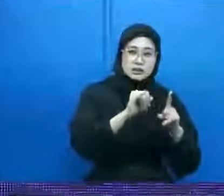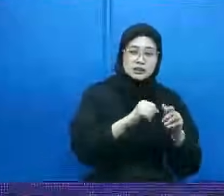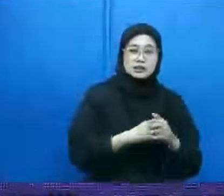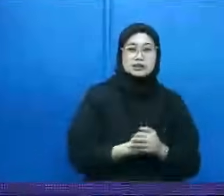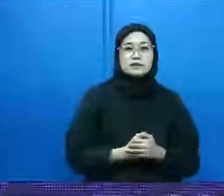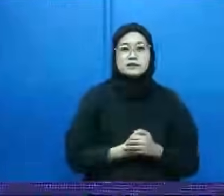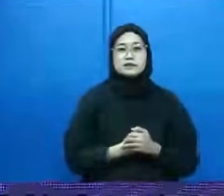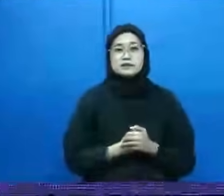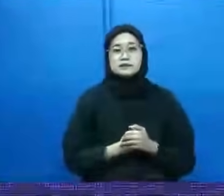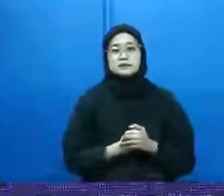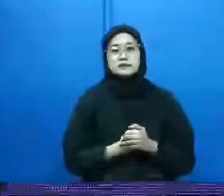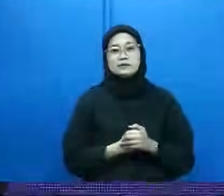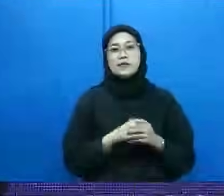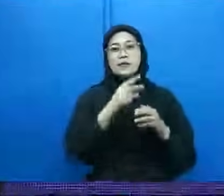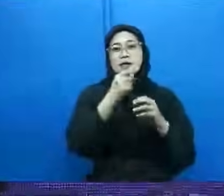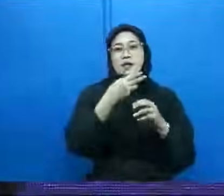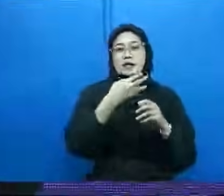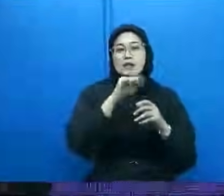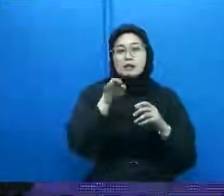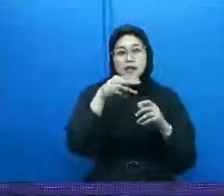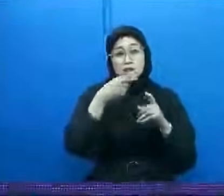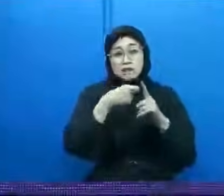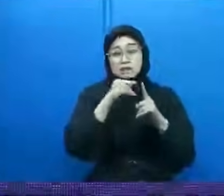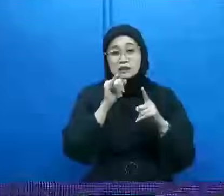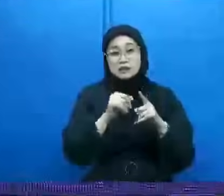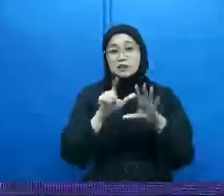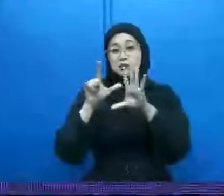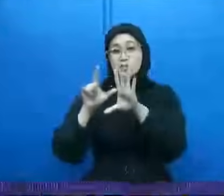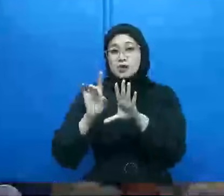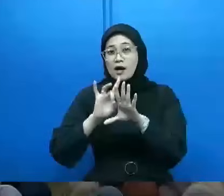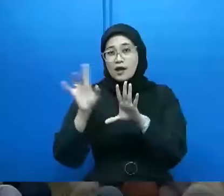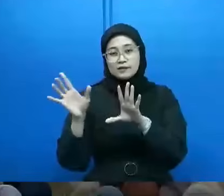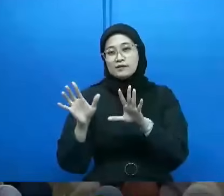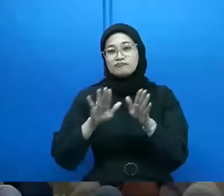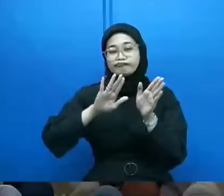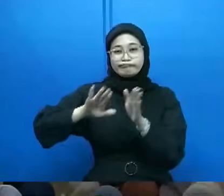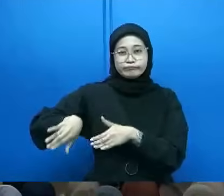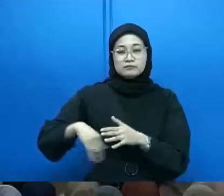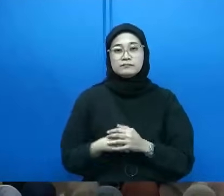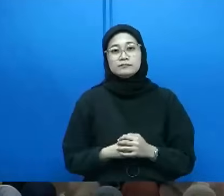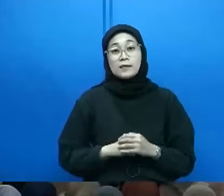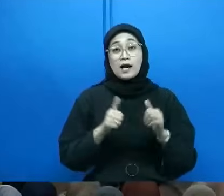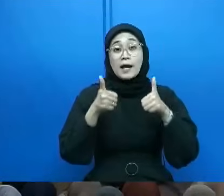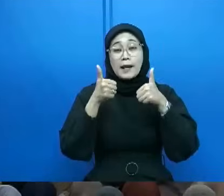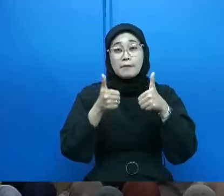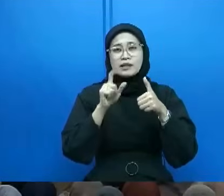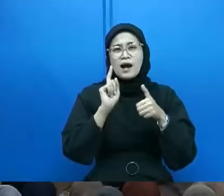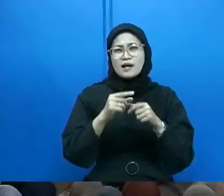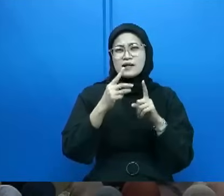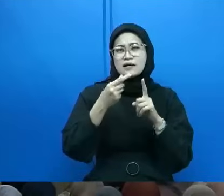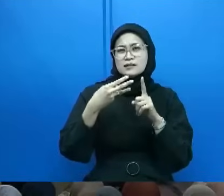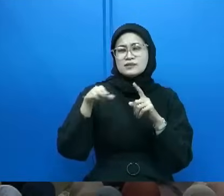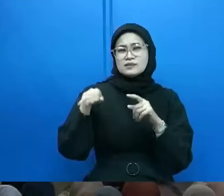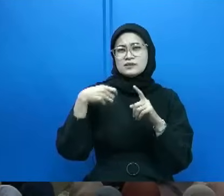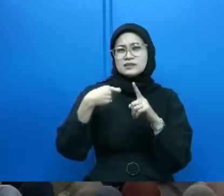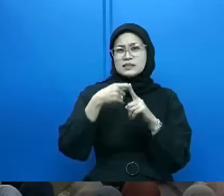dapat. Ada rizki orang tua nyari, begitu orang tua nyari, anak-anak dapat. Tapi yang hebat, ada rizki yang bahkan tidak